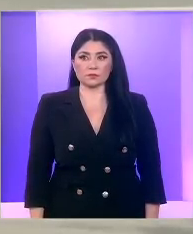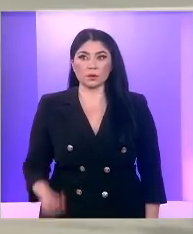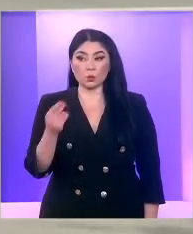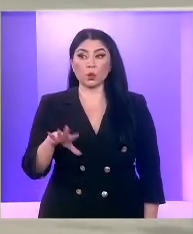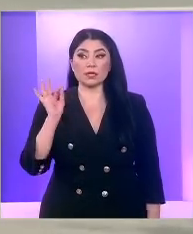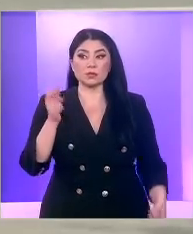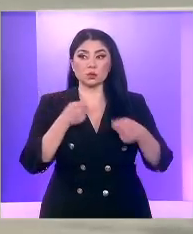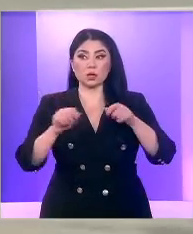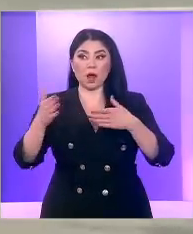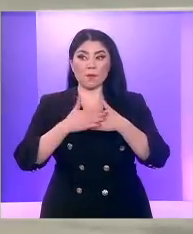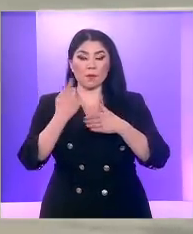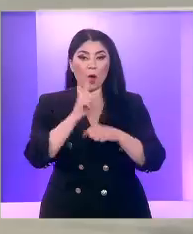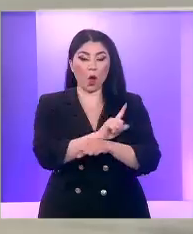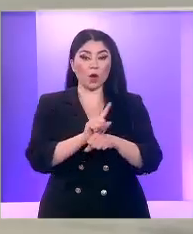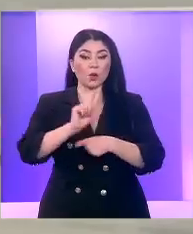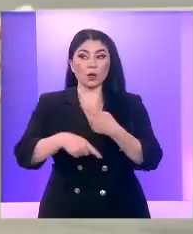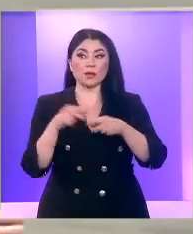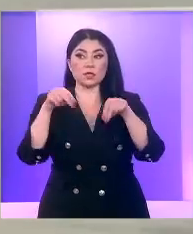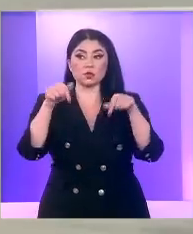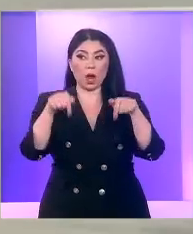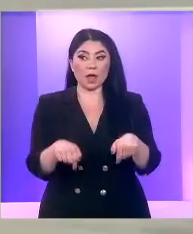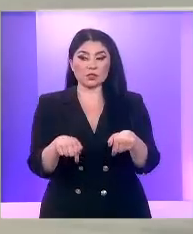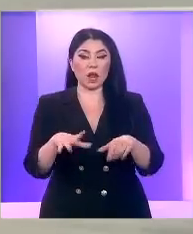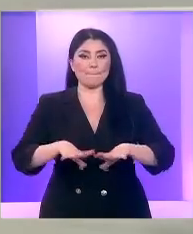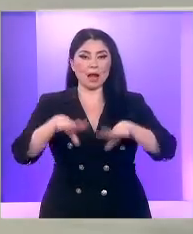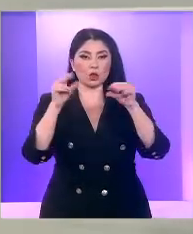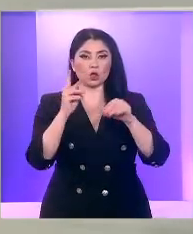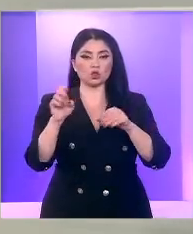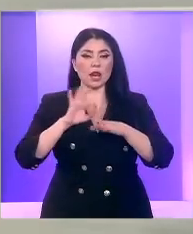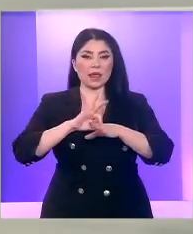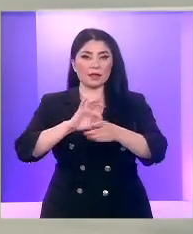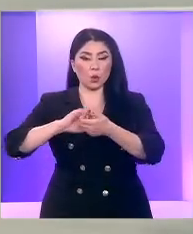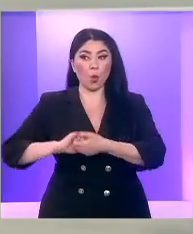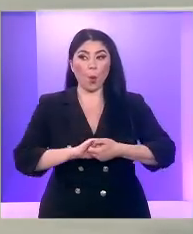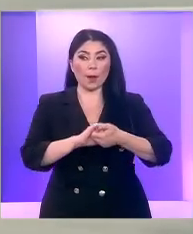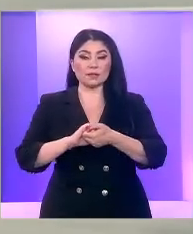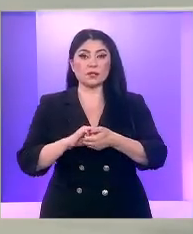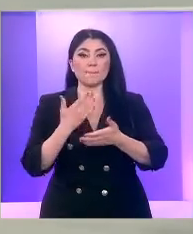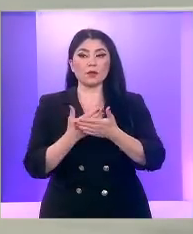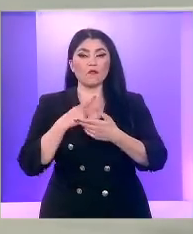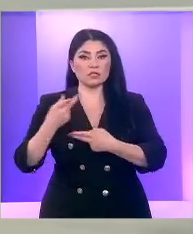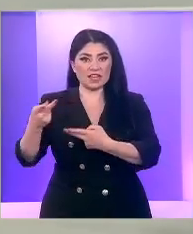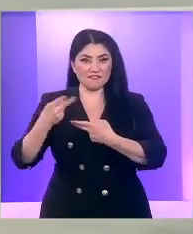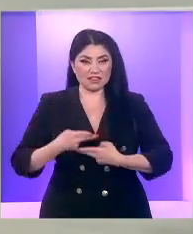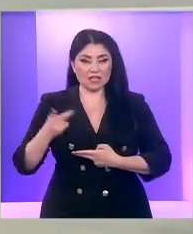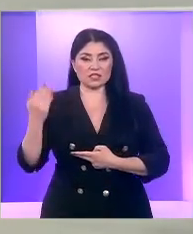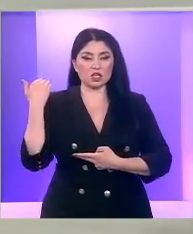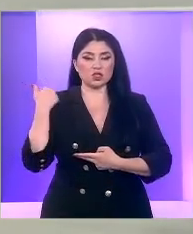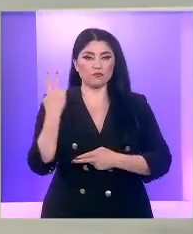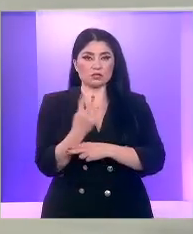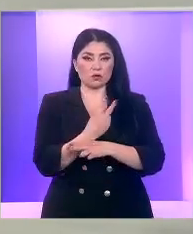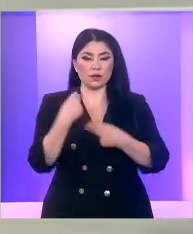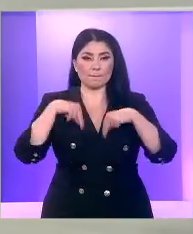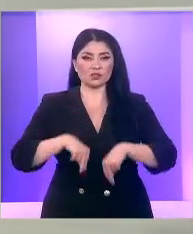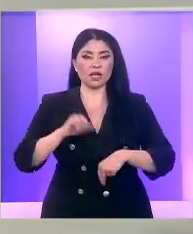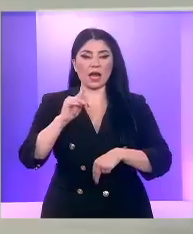Bun găsit tuturor! În aproximativ o oră urmează să ajungă aici la Palatul Cotroceni liderii coaliției pentru că au fost invitați de șeful statului, președintele